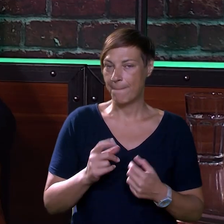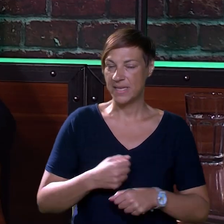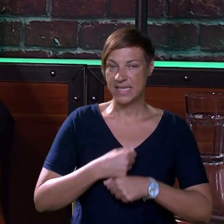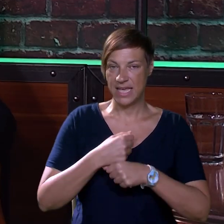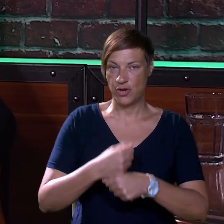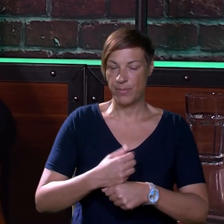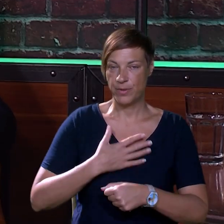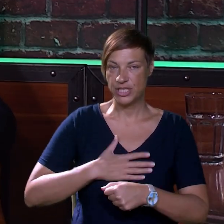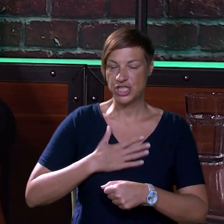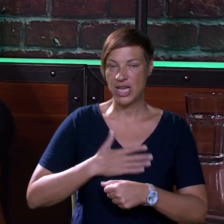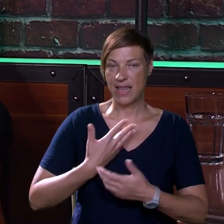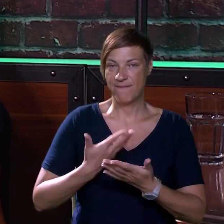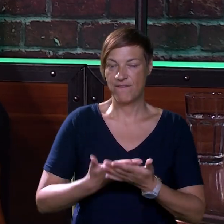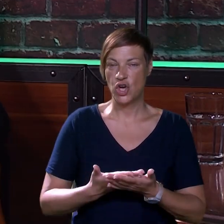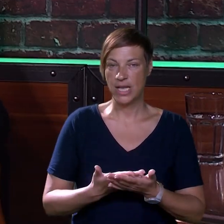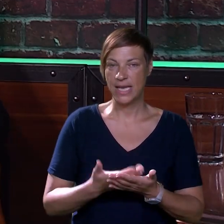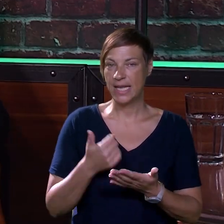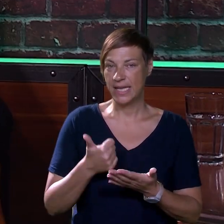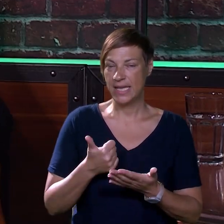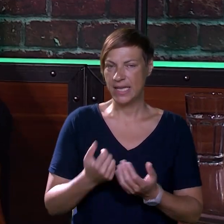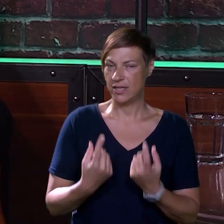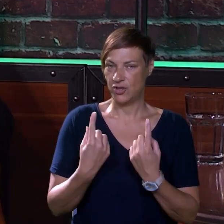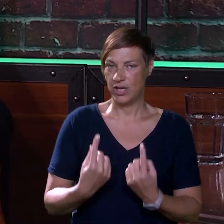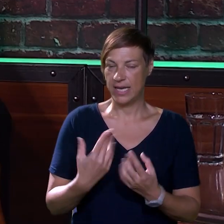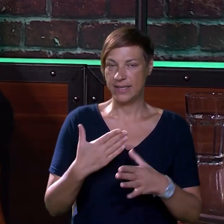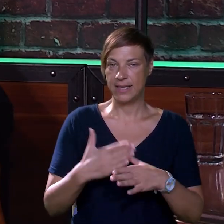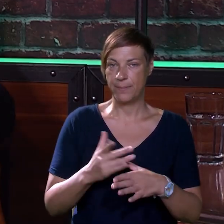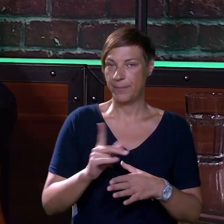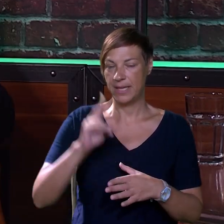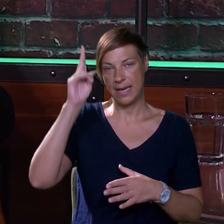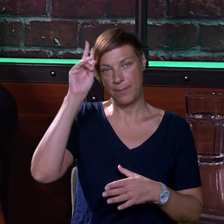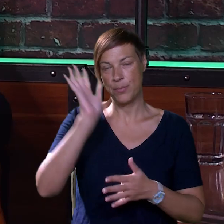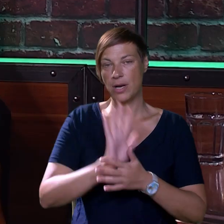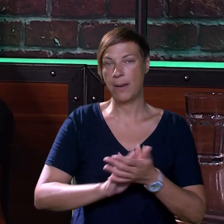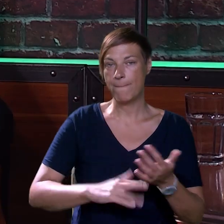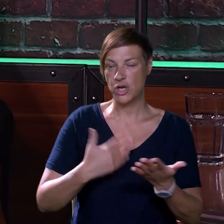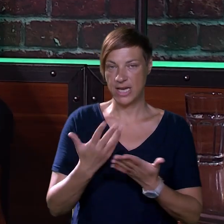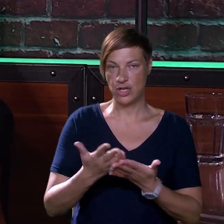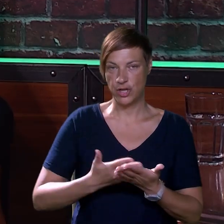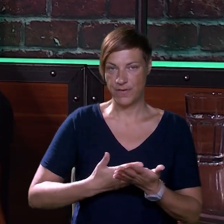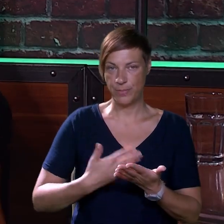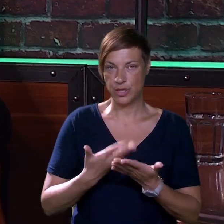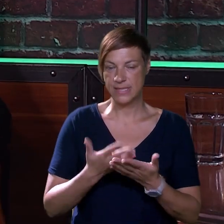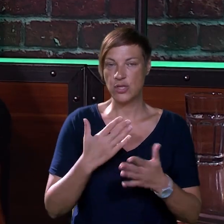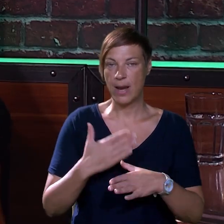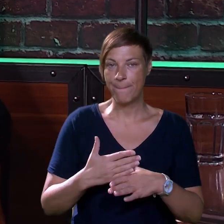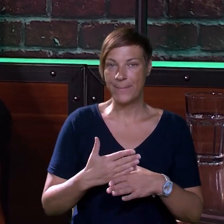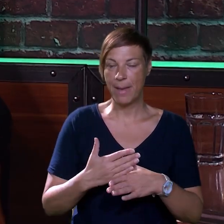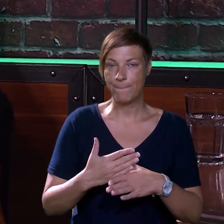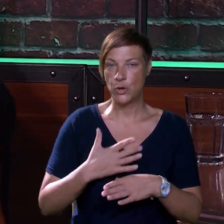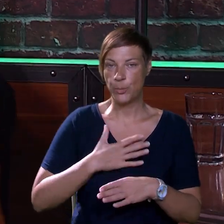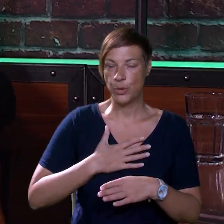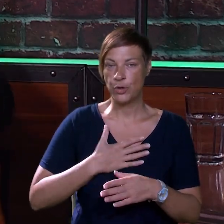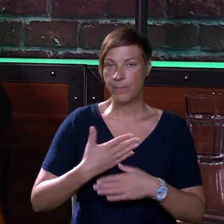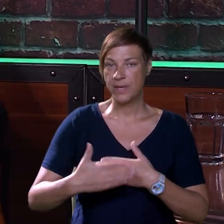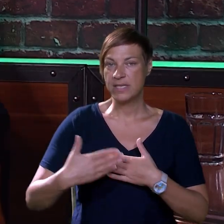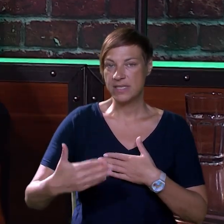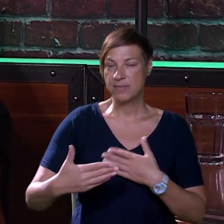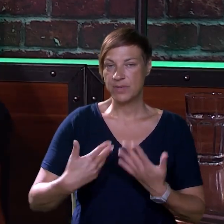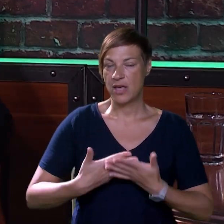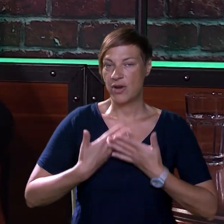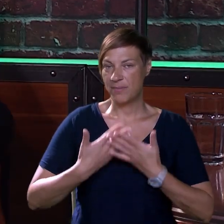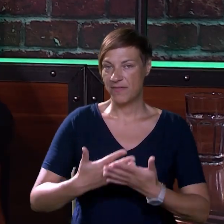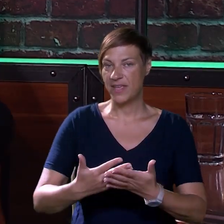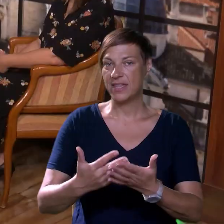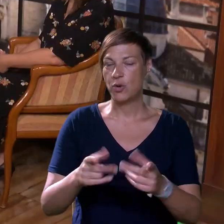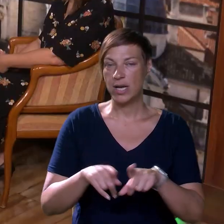njegovog suporta, želje, volje i jednog garda da nam pomogne, mi ne bi mogli pokrenuti ove procese. On nam je pomogao i mi smo kasnije dao nam